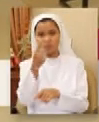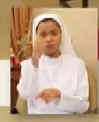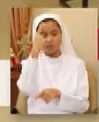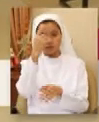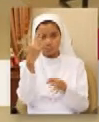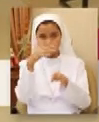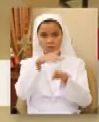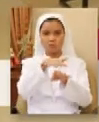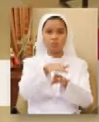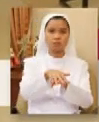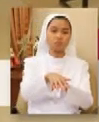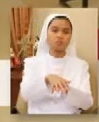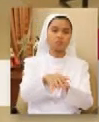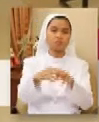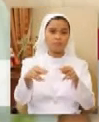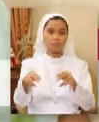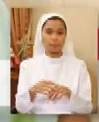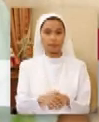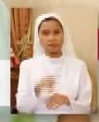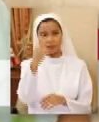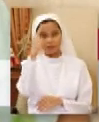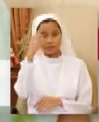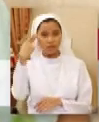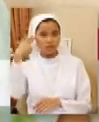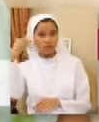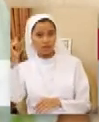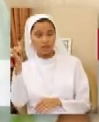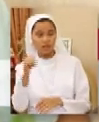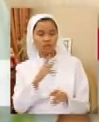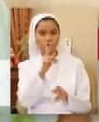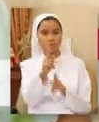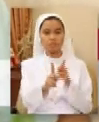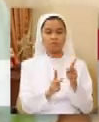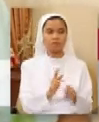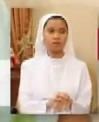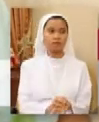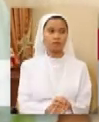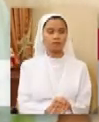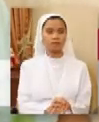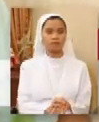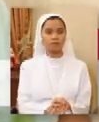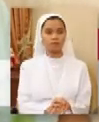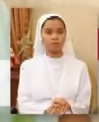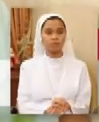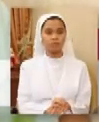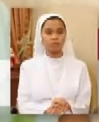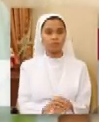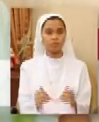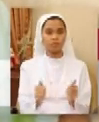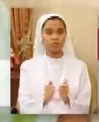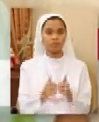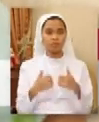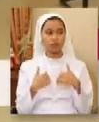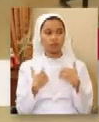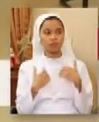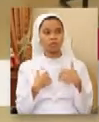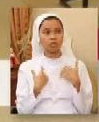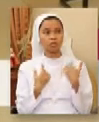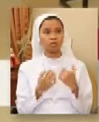Parang means training. Kinder. Parang kinder ganun. Pero hindi talaga. Regardless with the age. At saka, I